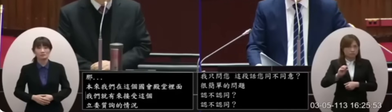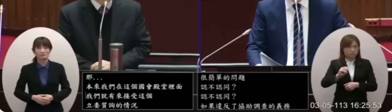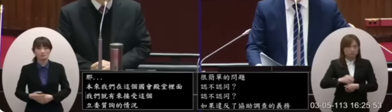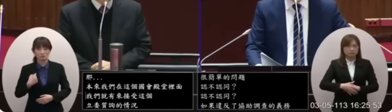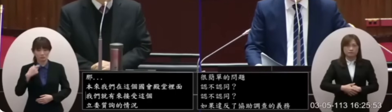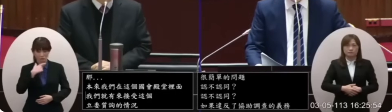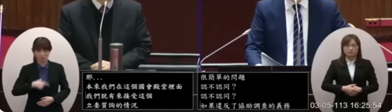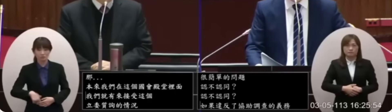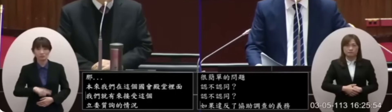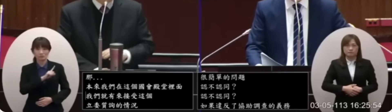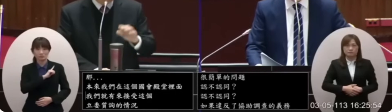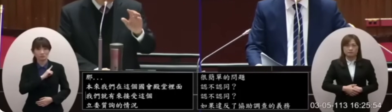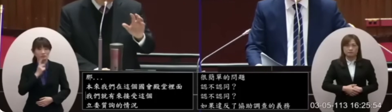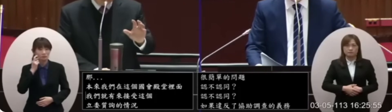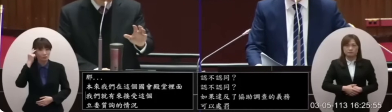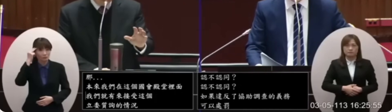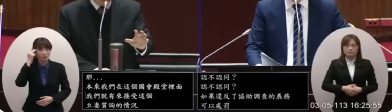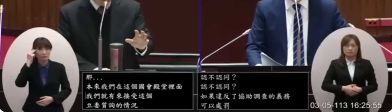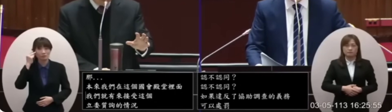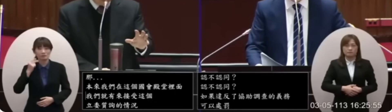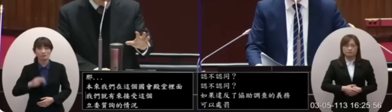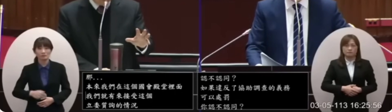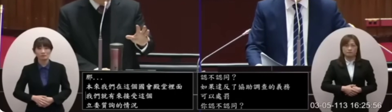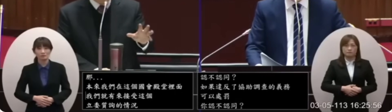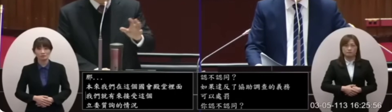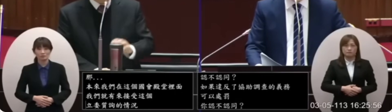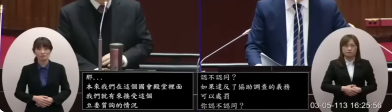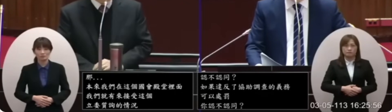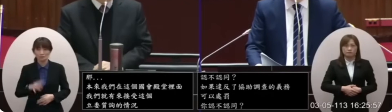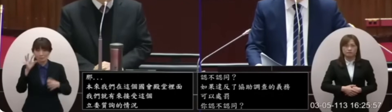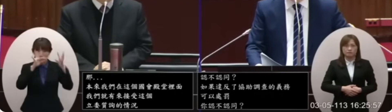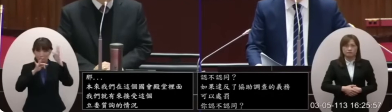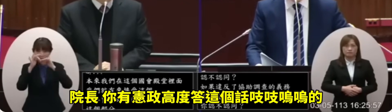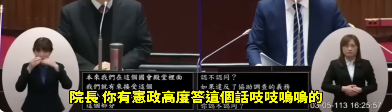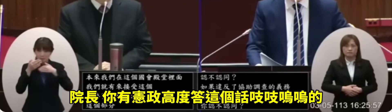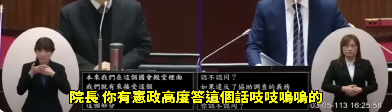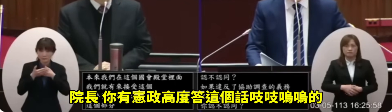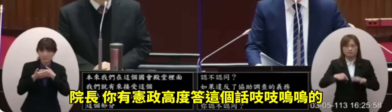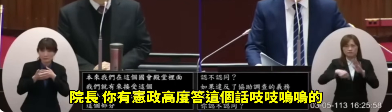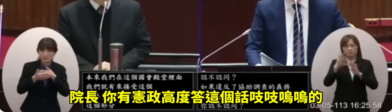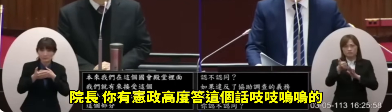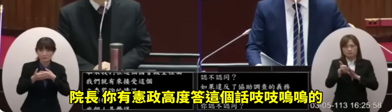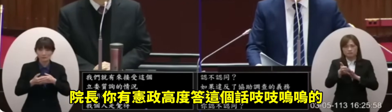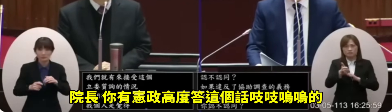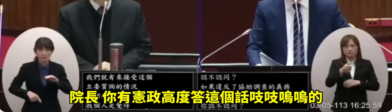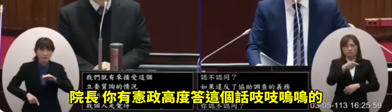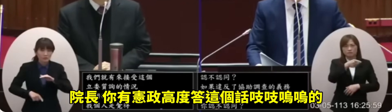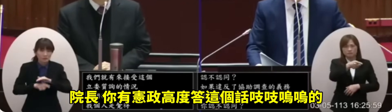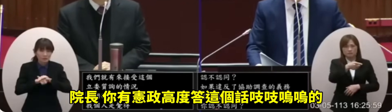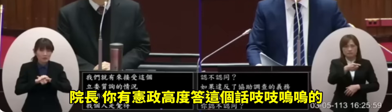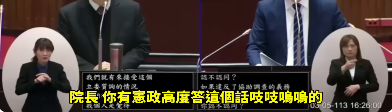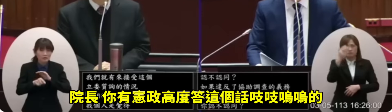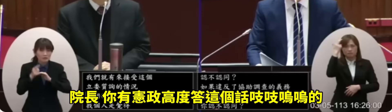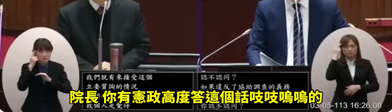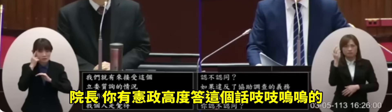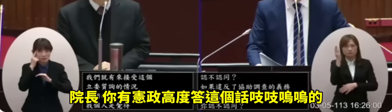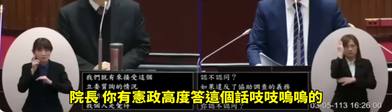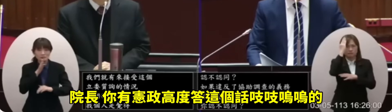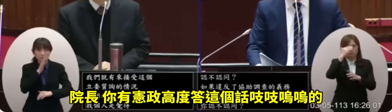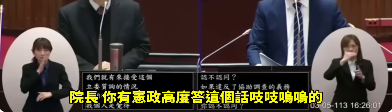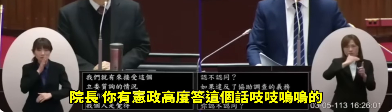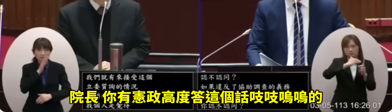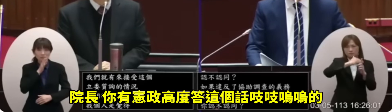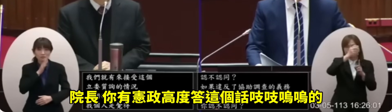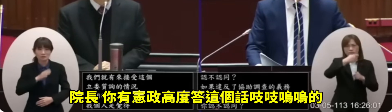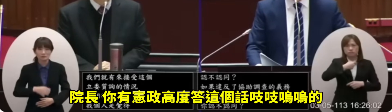人是觉得，在这个调查的过程当中， 院长， 什么叫做 你有宪政高度，答这个话